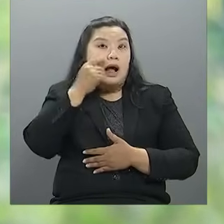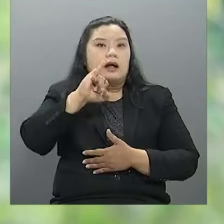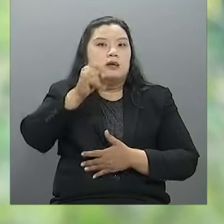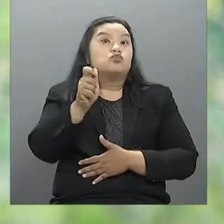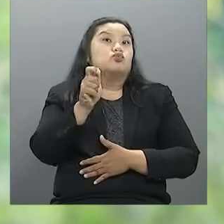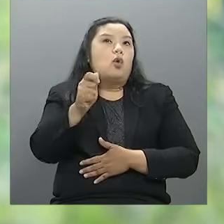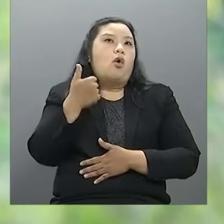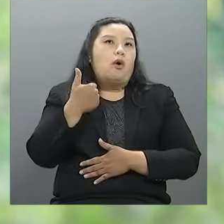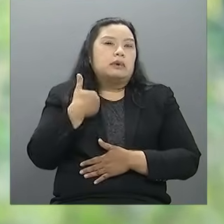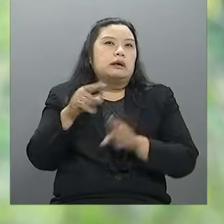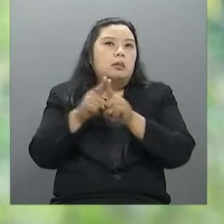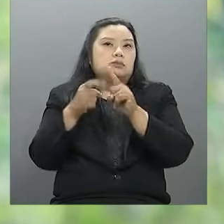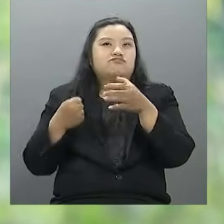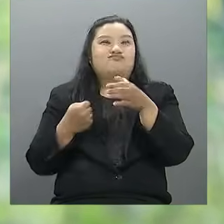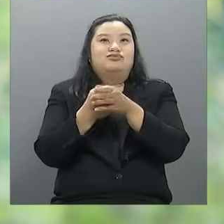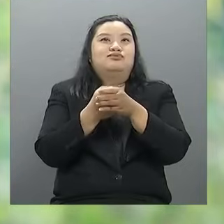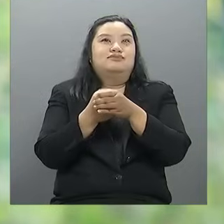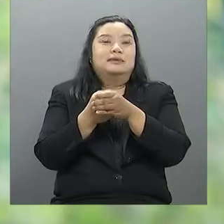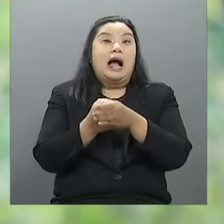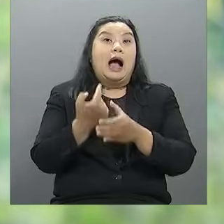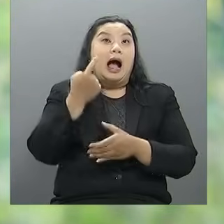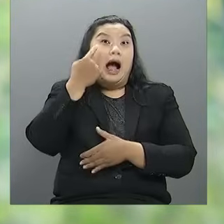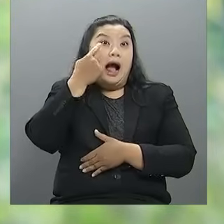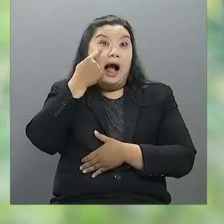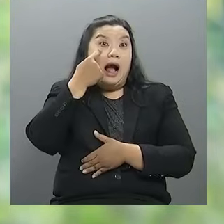เราใช้มมาง กรามเน้อทจ slept with astonishingก